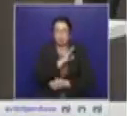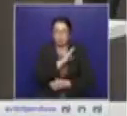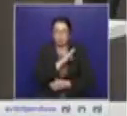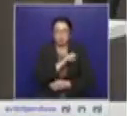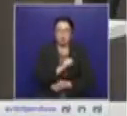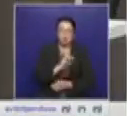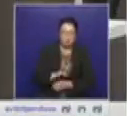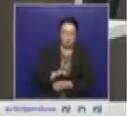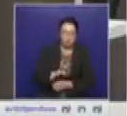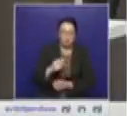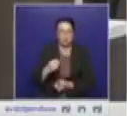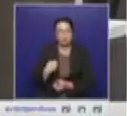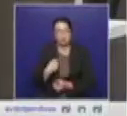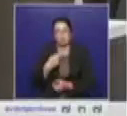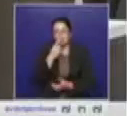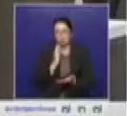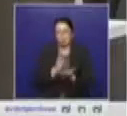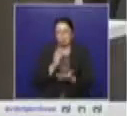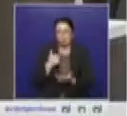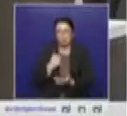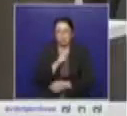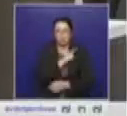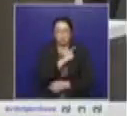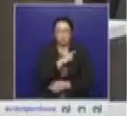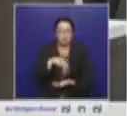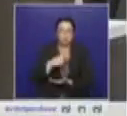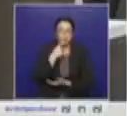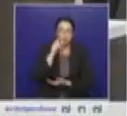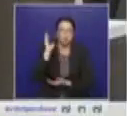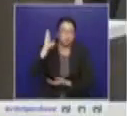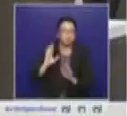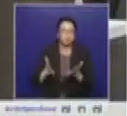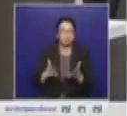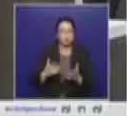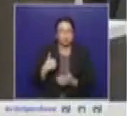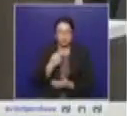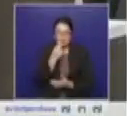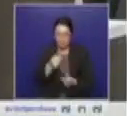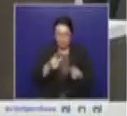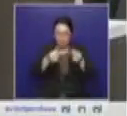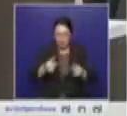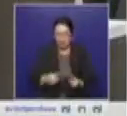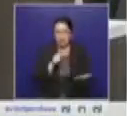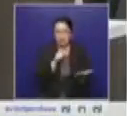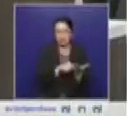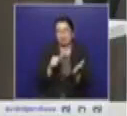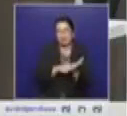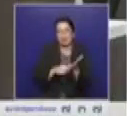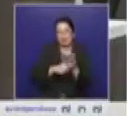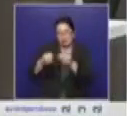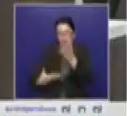เนาะจู่ๆก็มาได้เลยนะพี่โส ใช่ low investment น่ะนะ low high profit นะต้นทุนต่ำกำไร